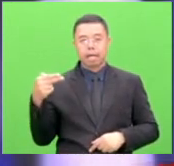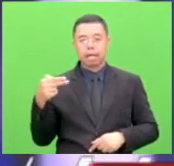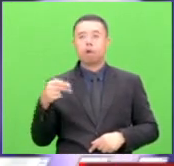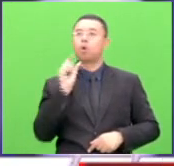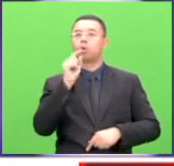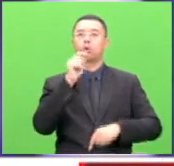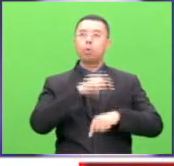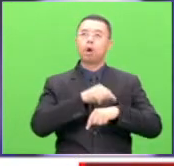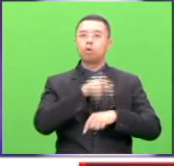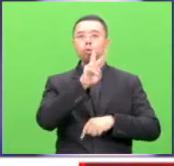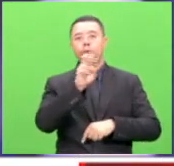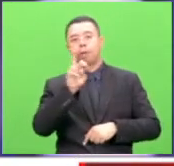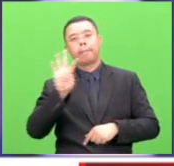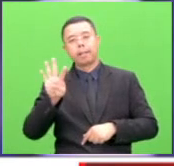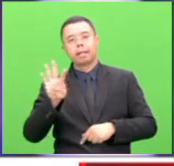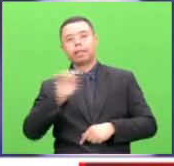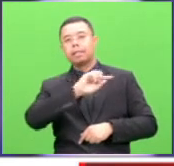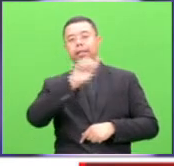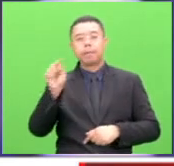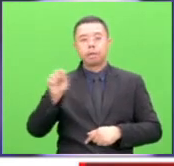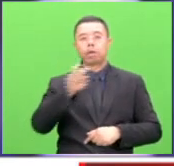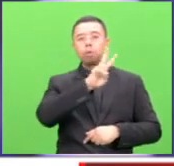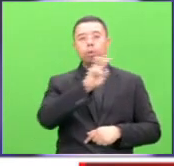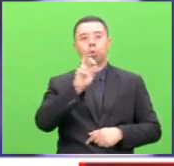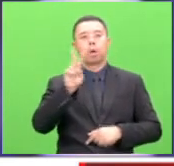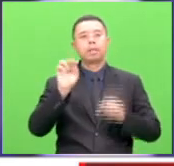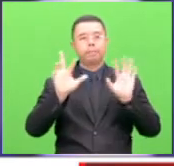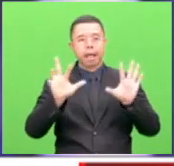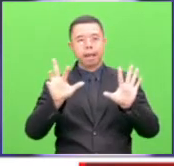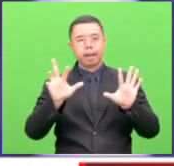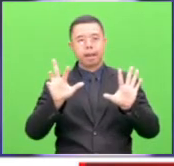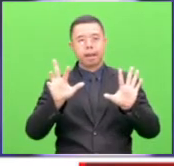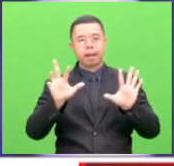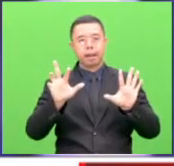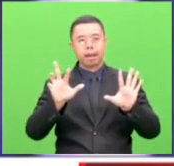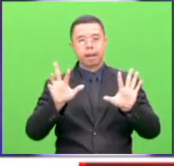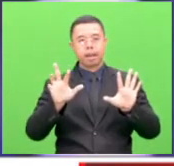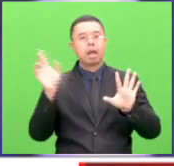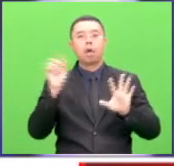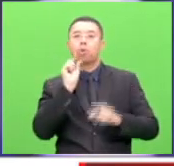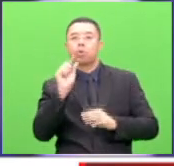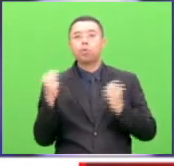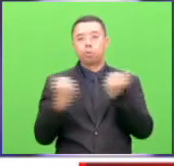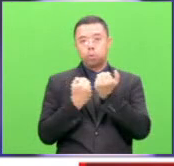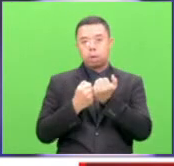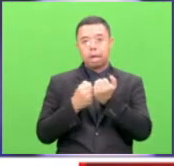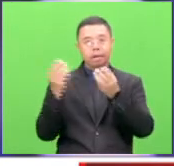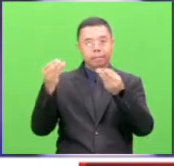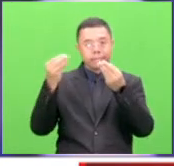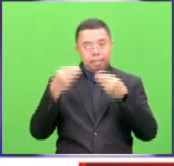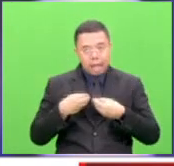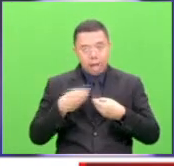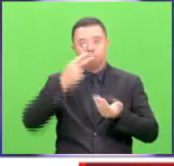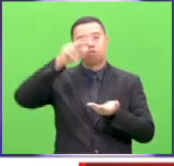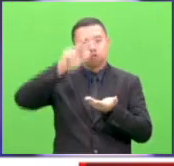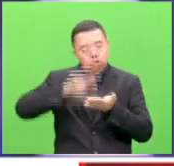masa bakti 2024 sampai dengan 2029. Atas dukungan dan